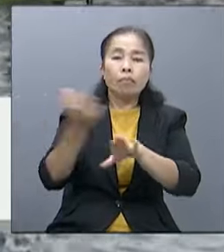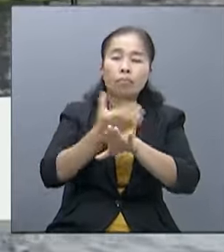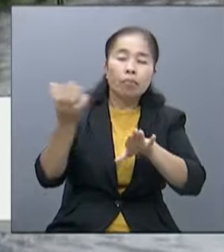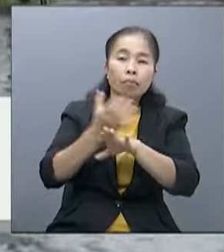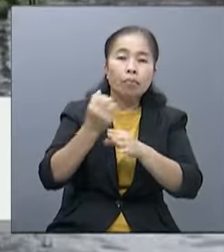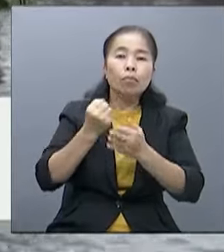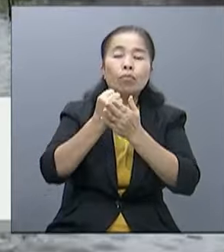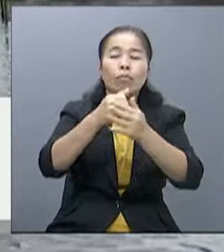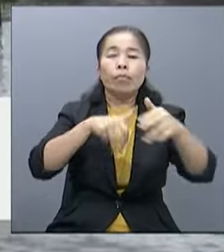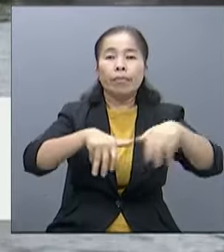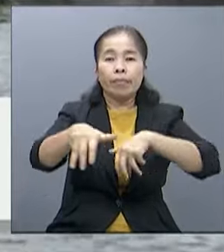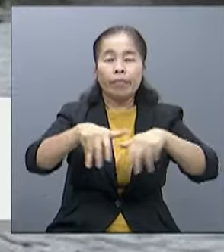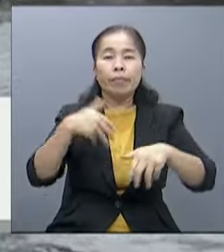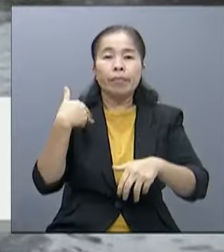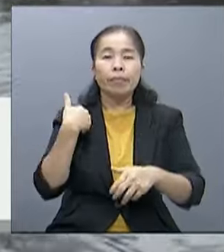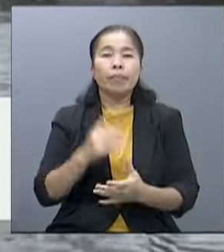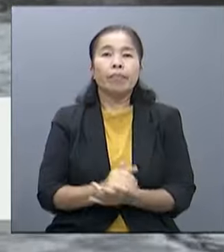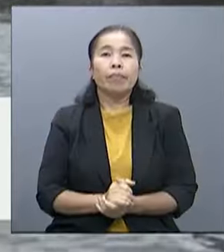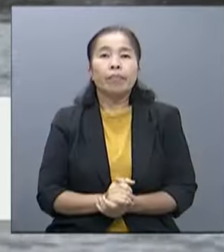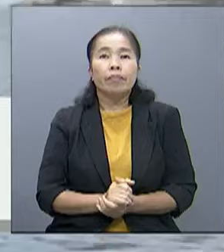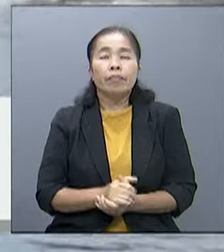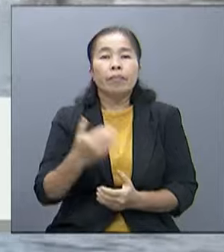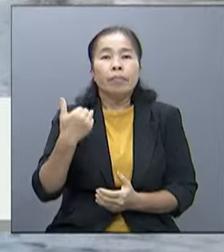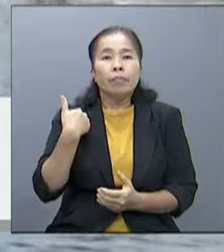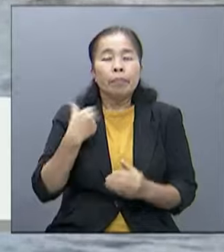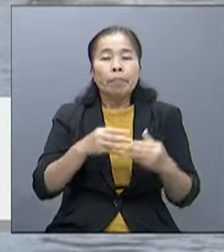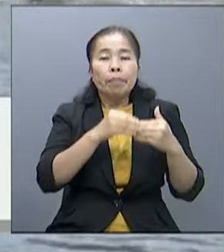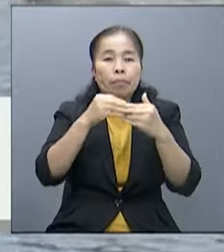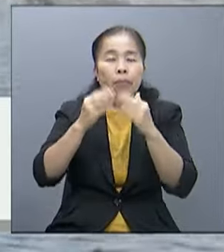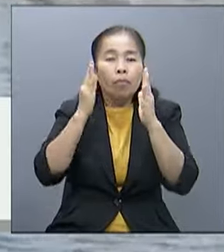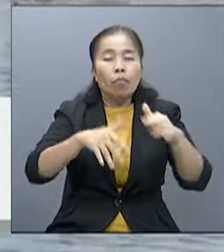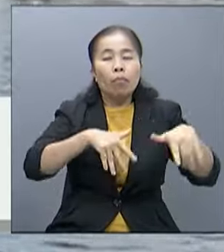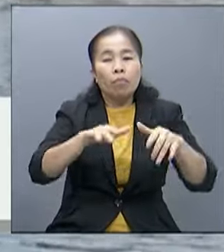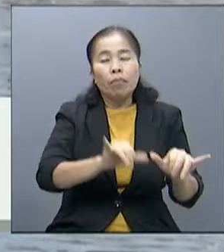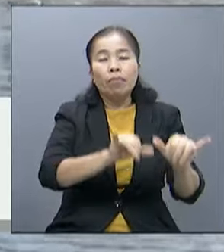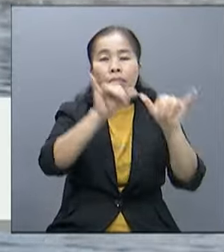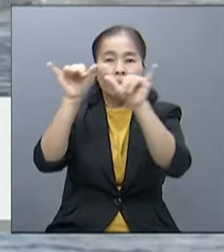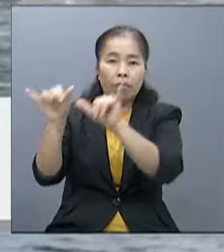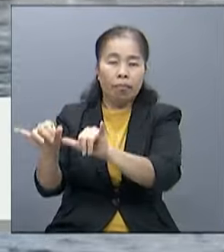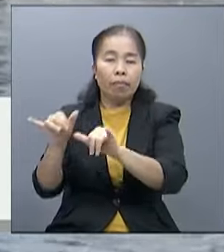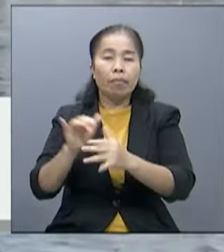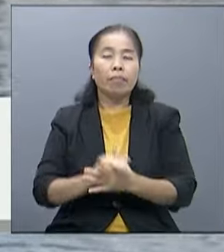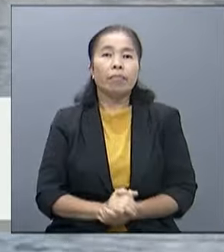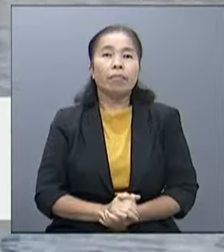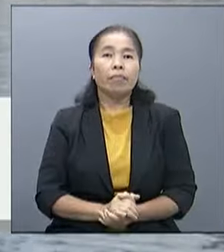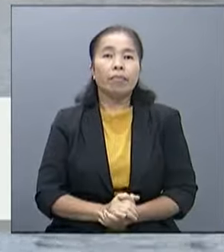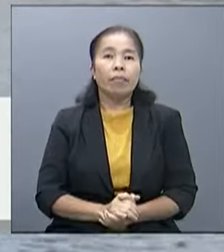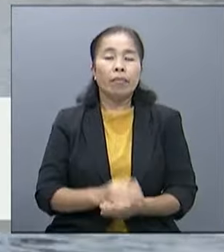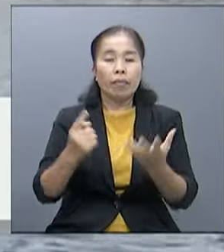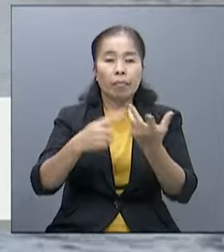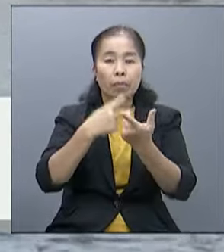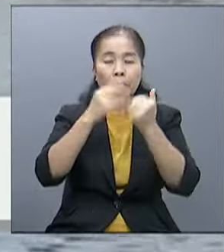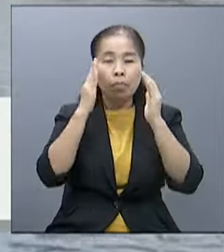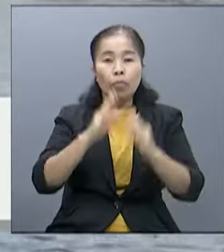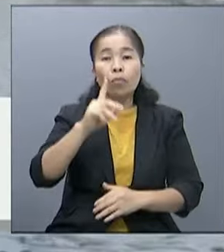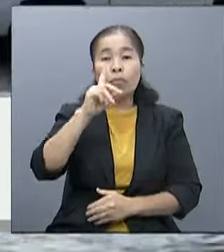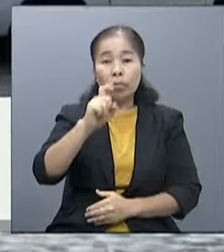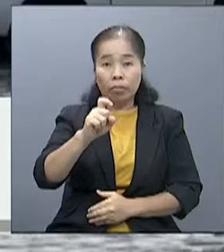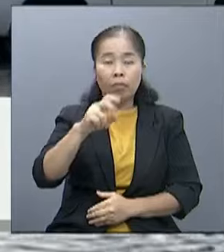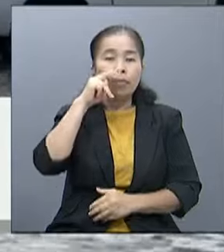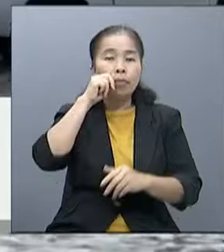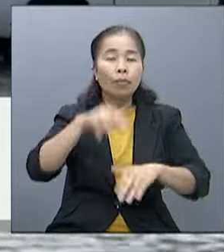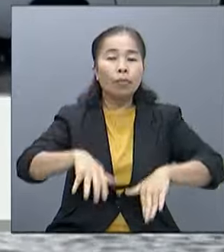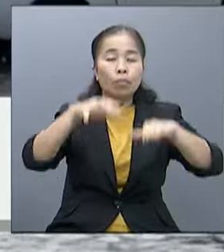ช่วยเหลือเข้าไปในพื้นที่และพาผู้ประสบภัยบางส่วนออกมาตัวเลขของผู้เสียชีวิตจากเหตุน้ำท่วม